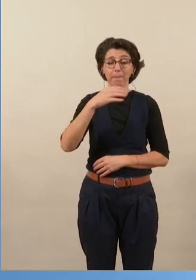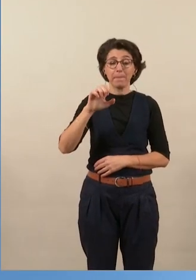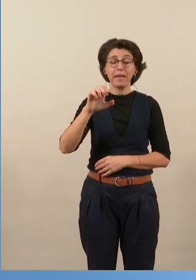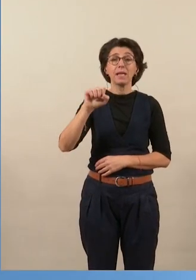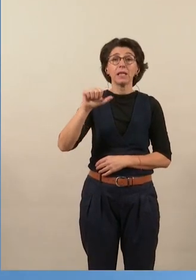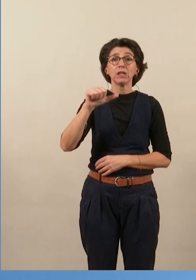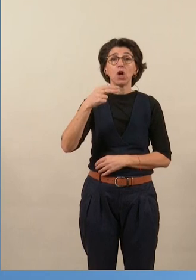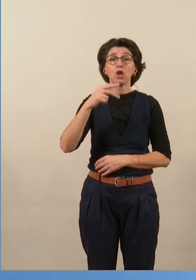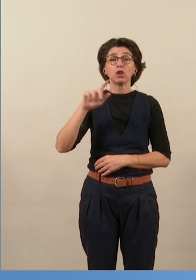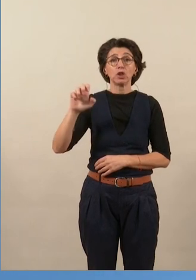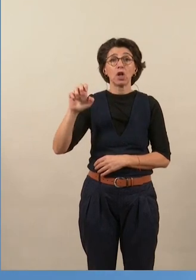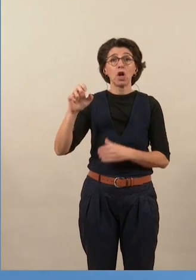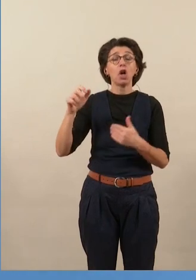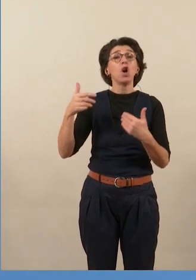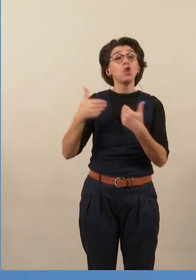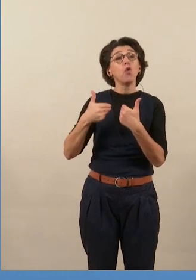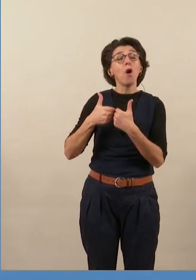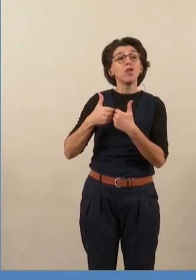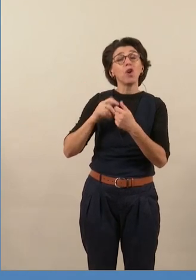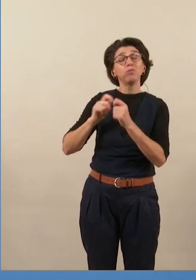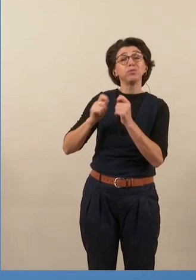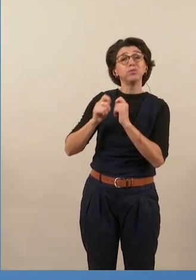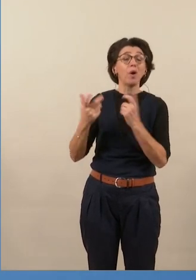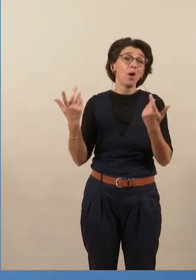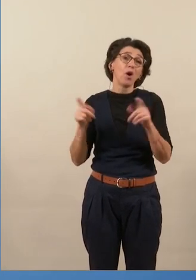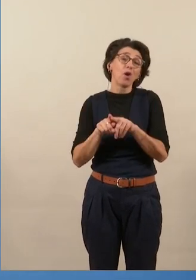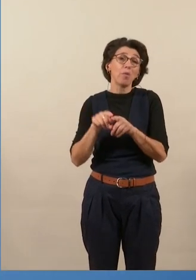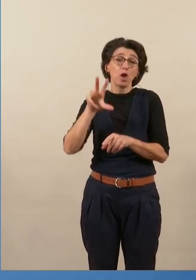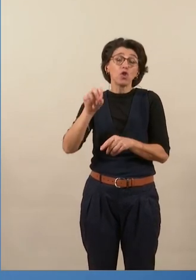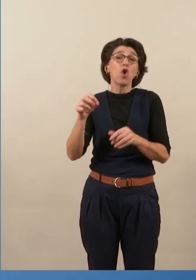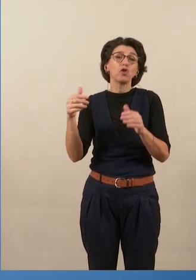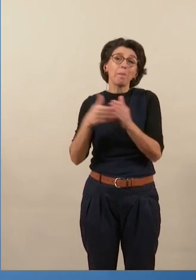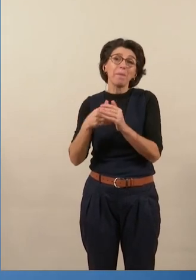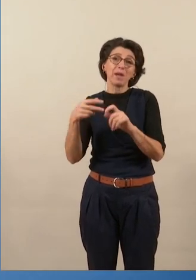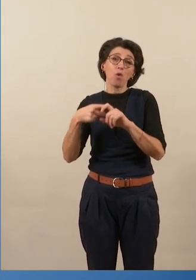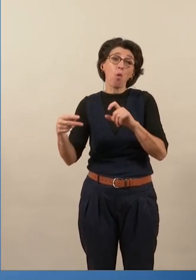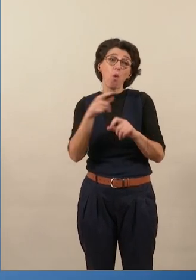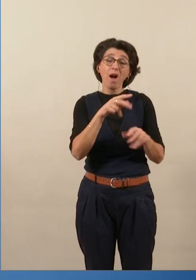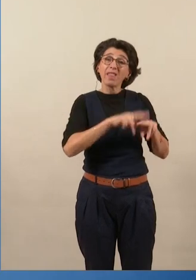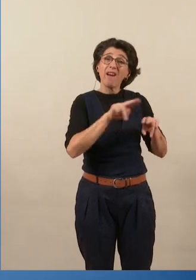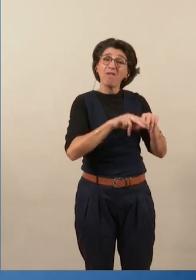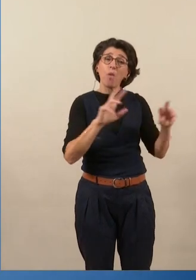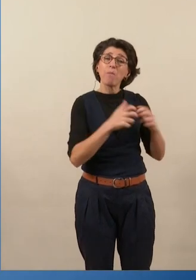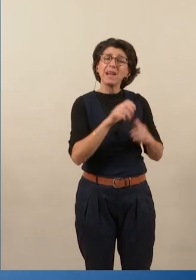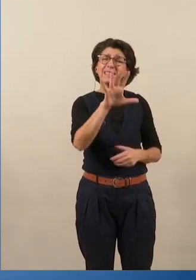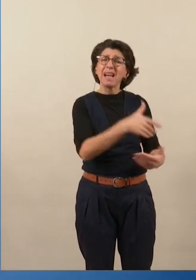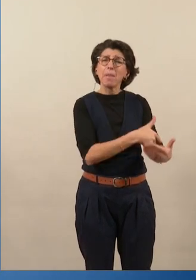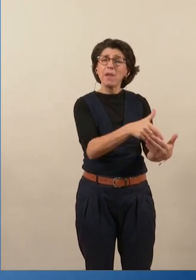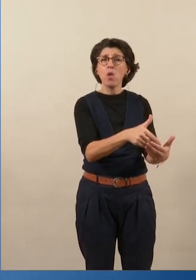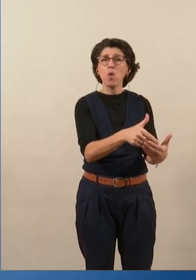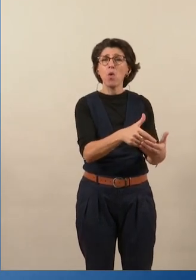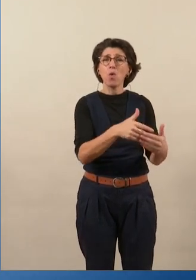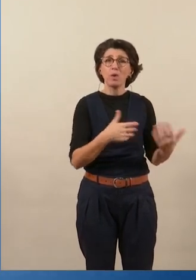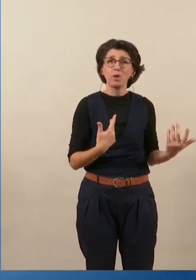s'élevé à 30000 € c'est juste pour le mettre en rapport aux 5 million d'euros de travaux 30000 € que vous avez refusé avec la métropole de lui